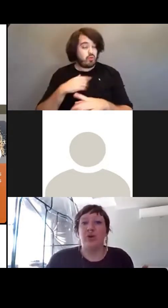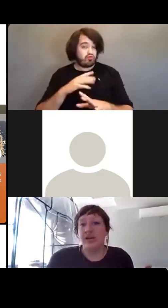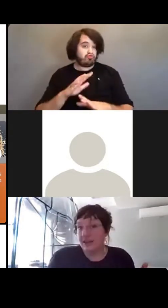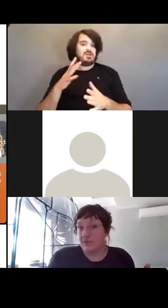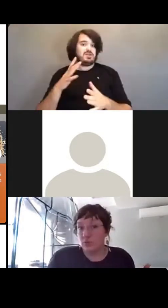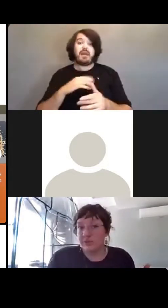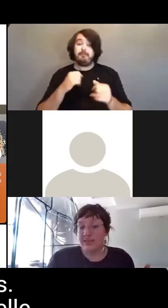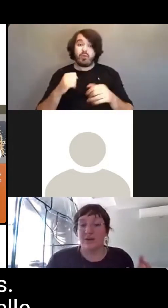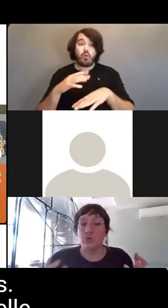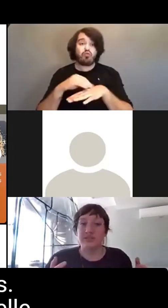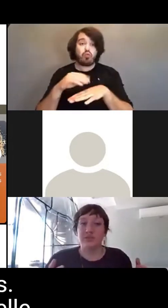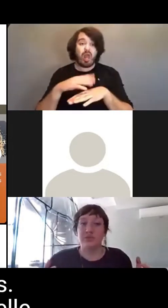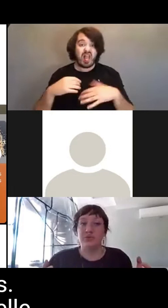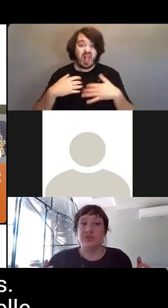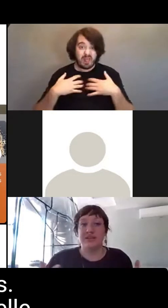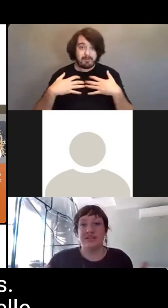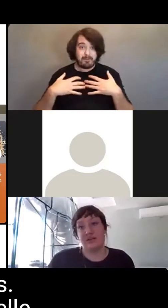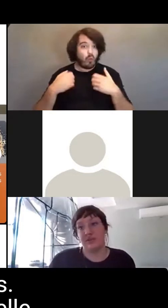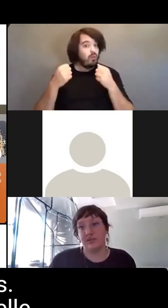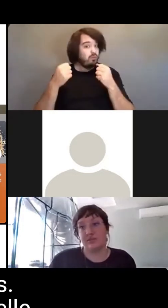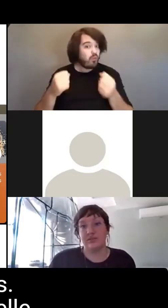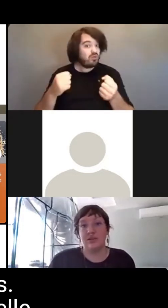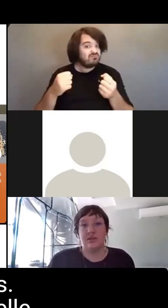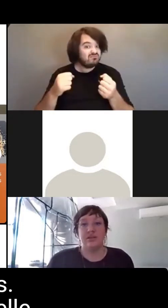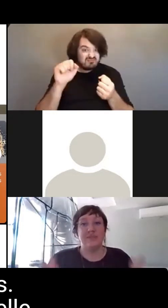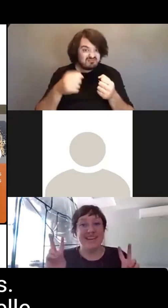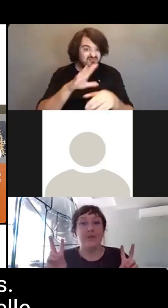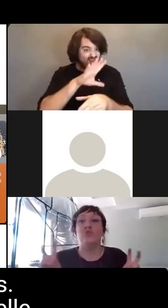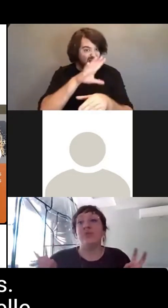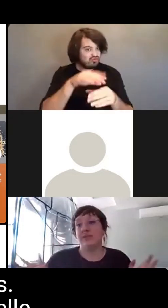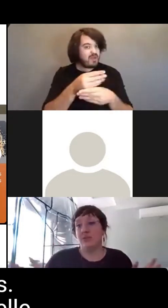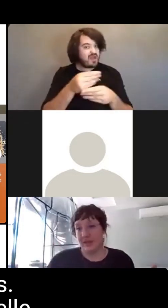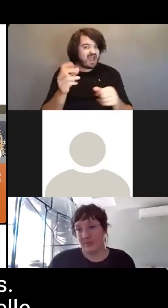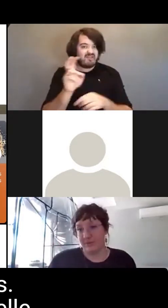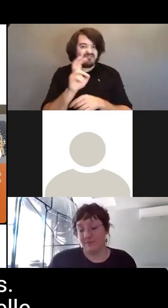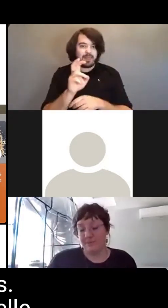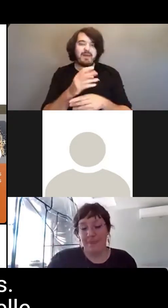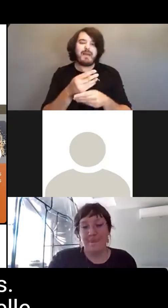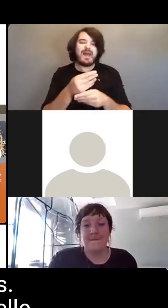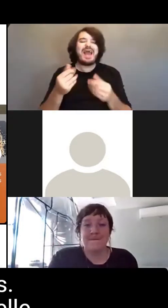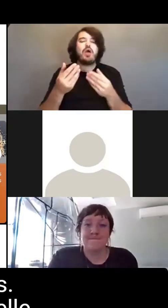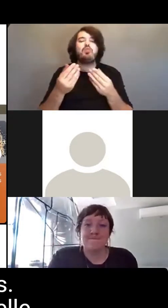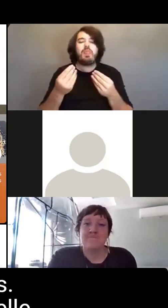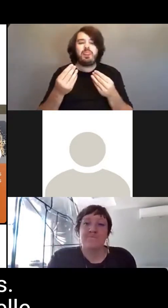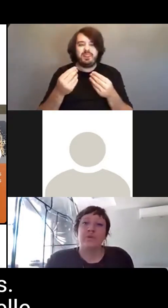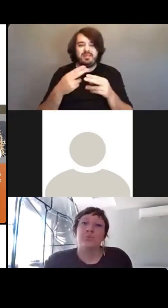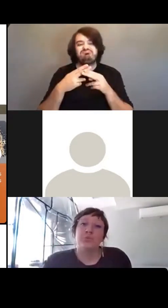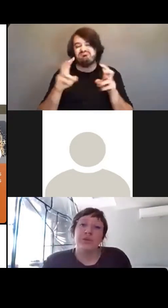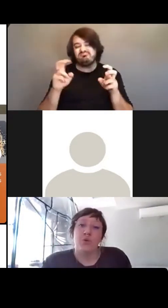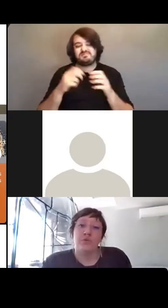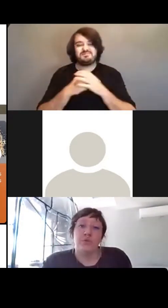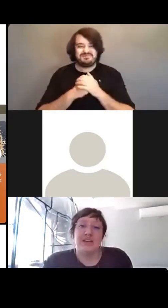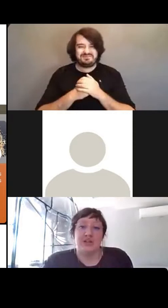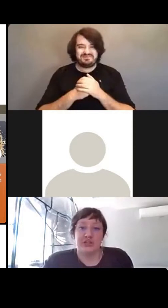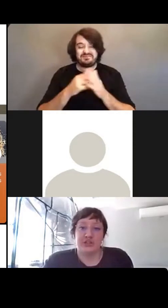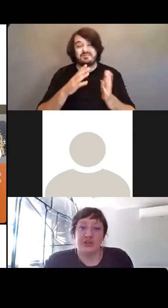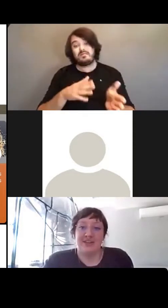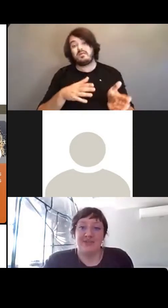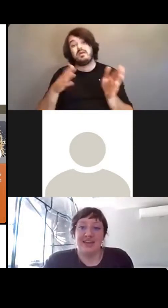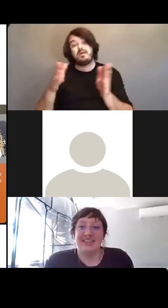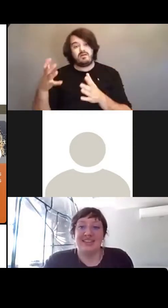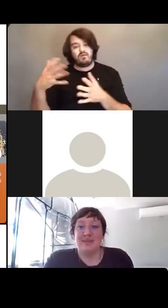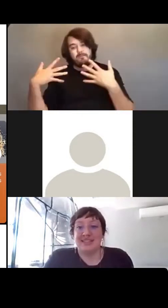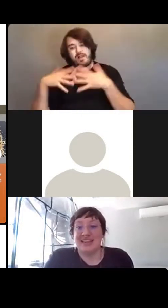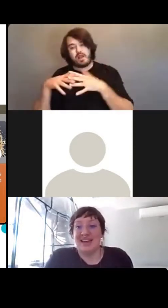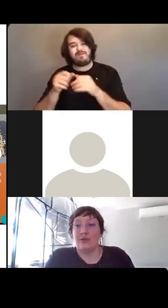des poils d'animaux, ça constitue des matières vertes, des matières humides qu'on appelle. Puis, on veut mélanger ça